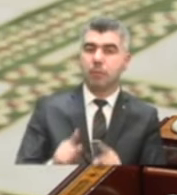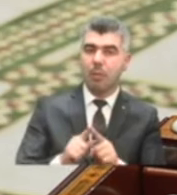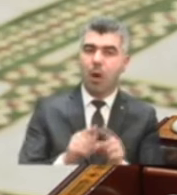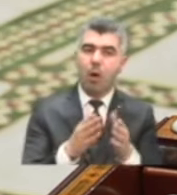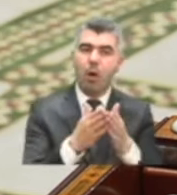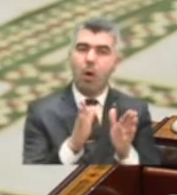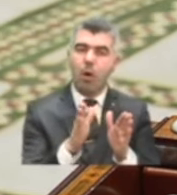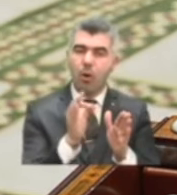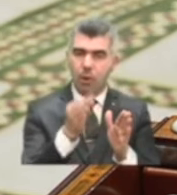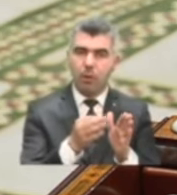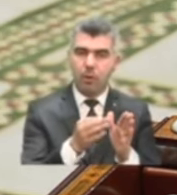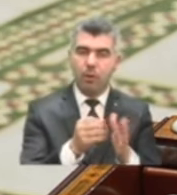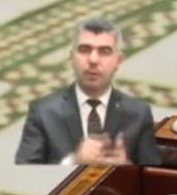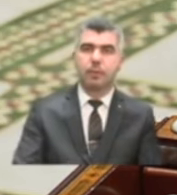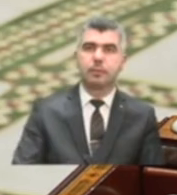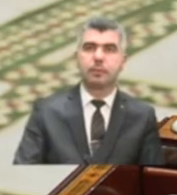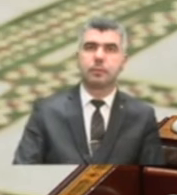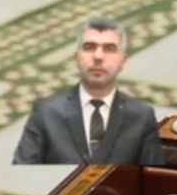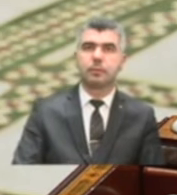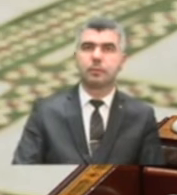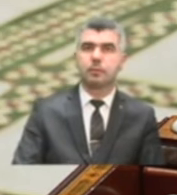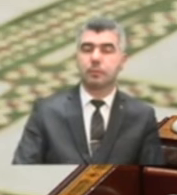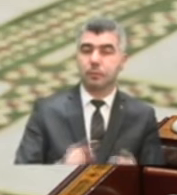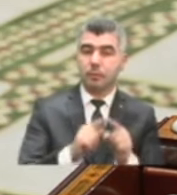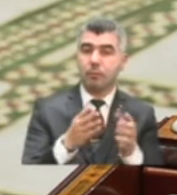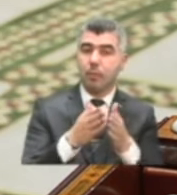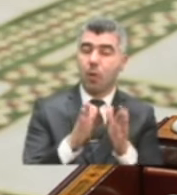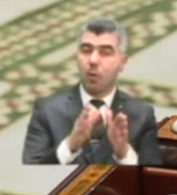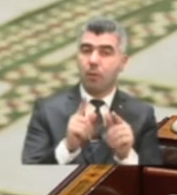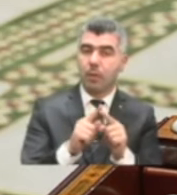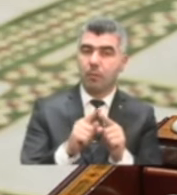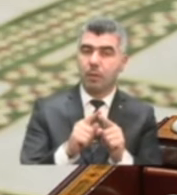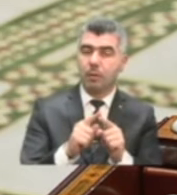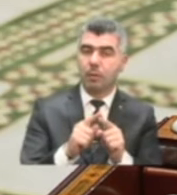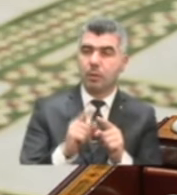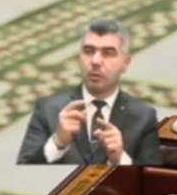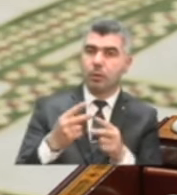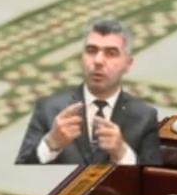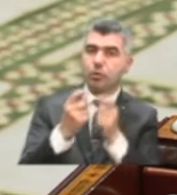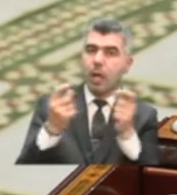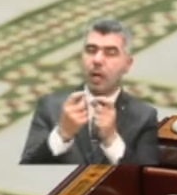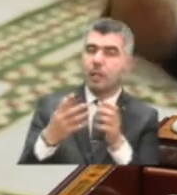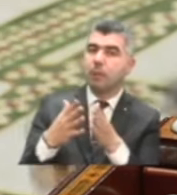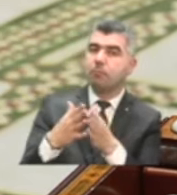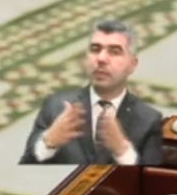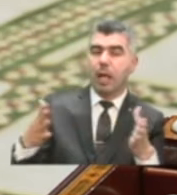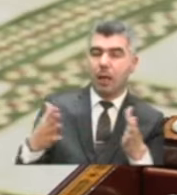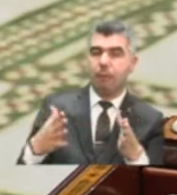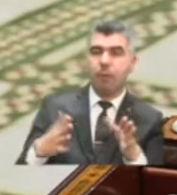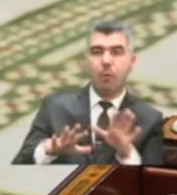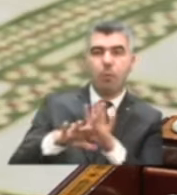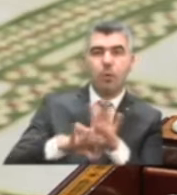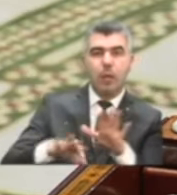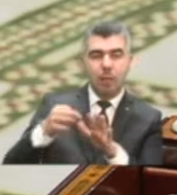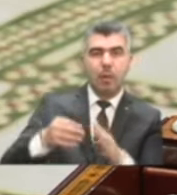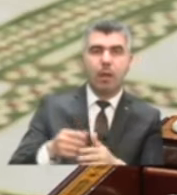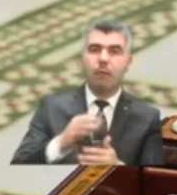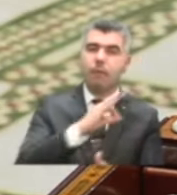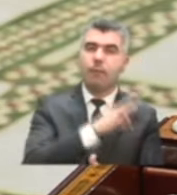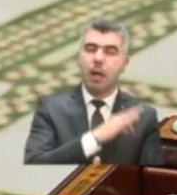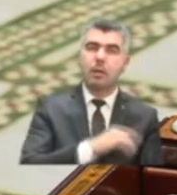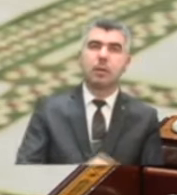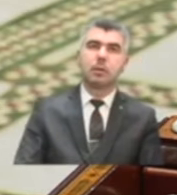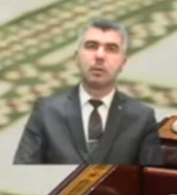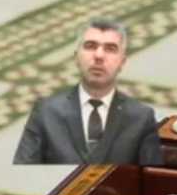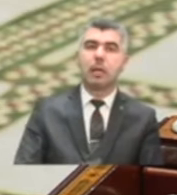المفتوح، إيمانا بأن السوق المفتوح هو أكثر نجاعة بالنسبة للمجتمع ككل، يا